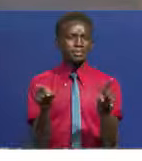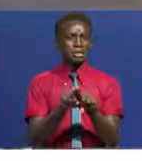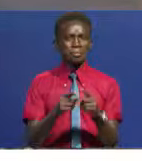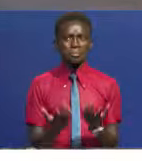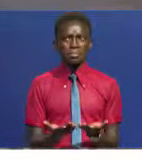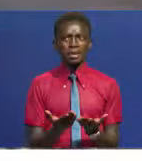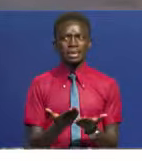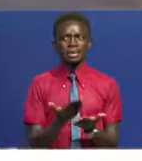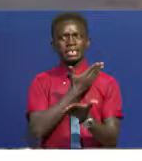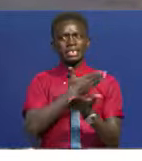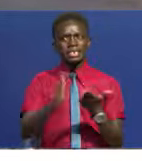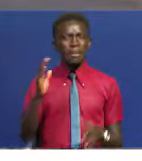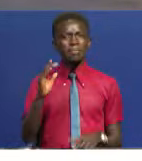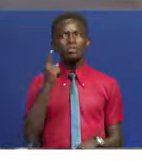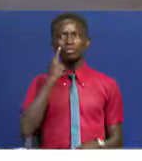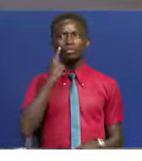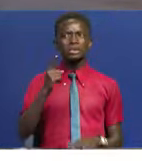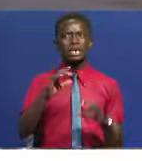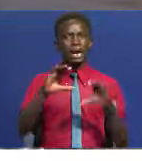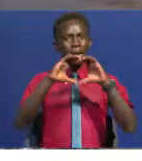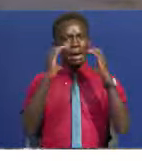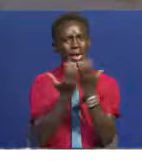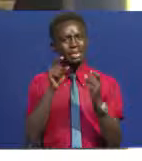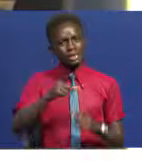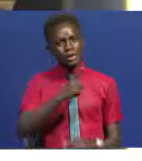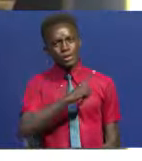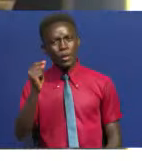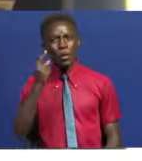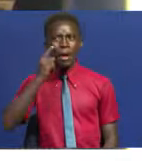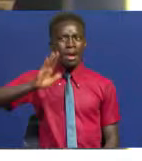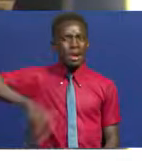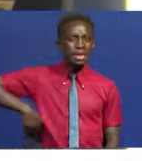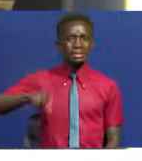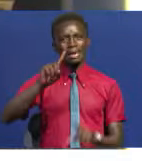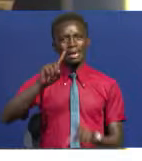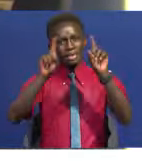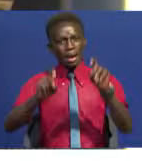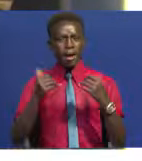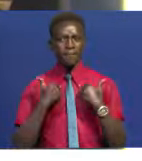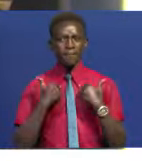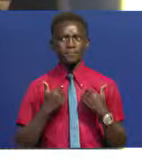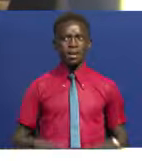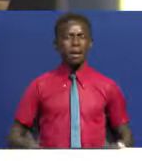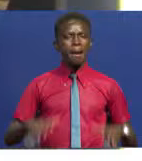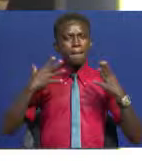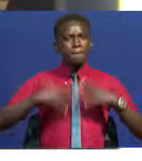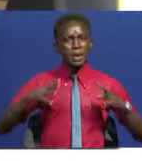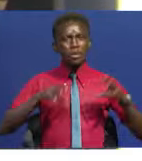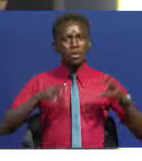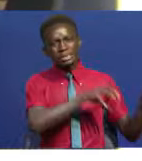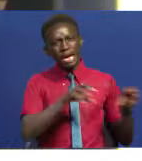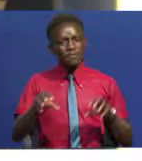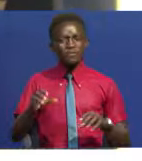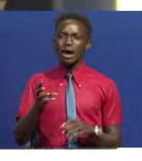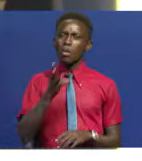wenye nimepeleka wanachelewa na mtihani. So imetuadhiri sana. Watu wanateseka sana, maji imefurika,